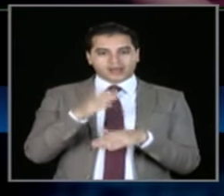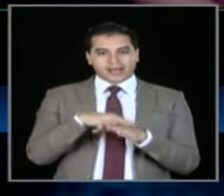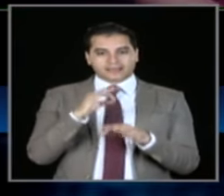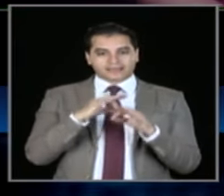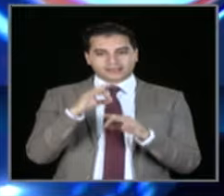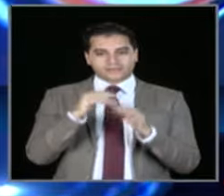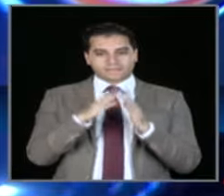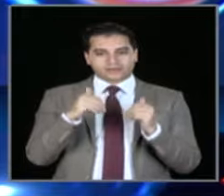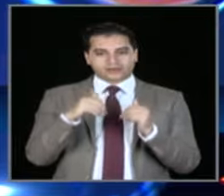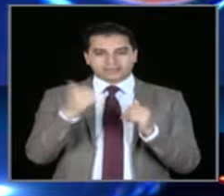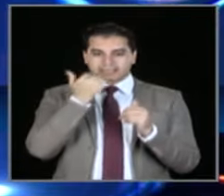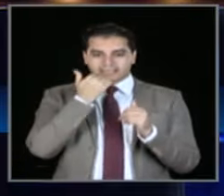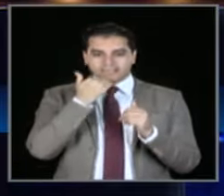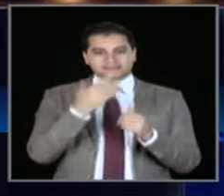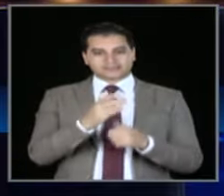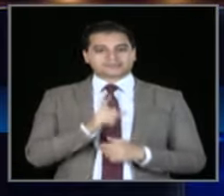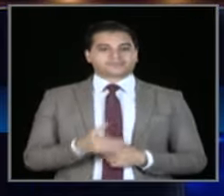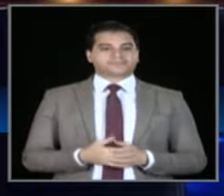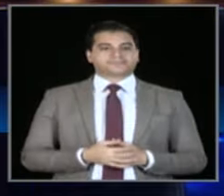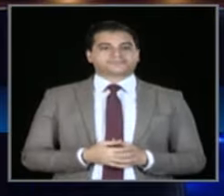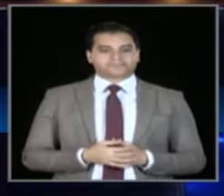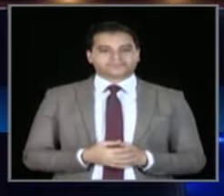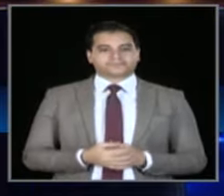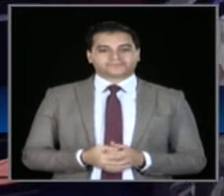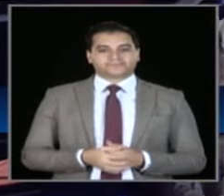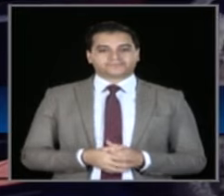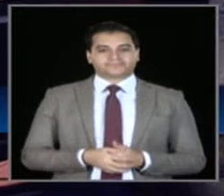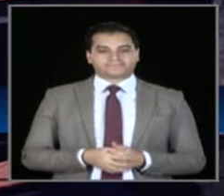الدوري مصر لكرة القدم؟ صح. تفضلي.